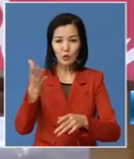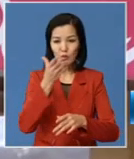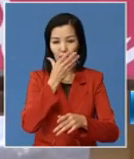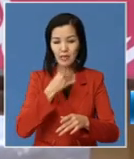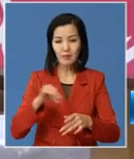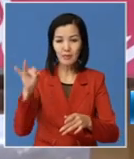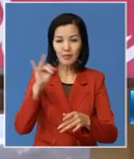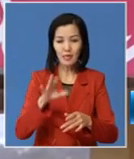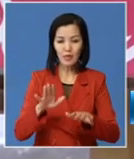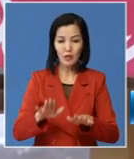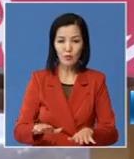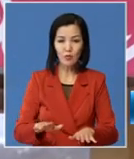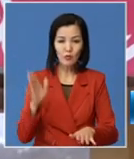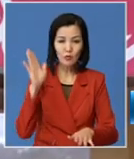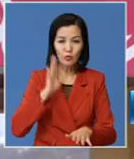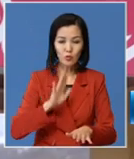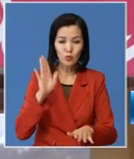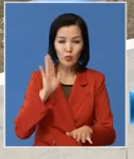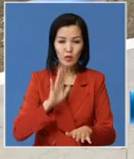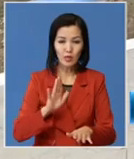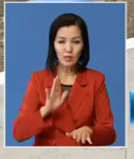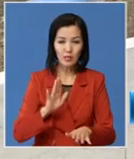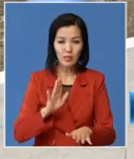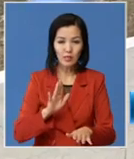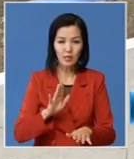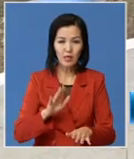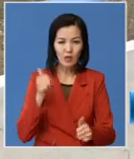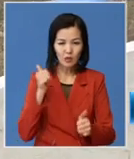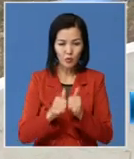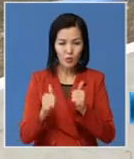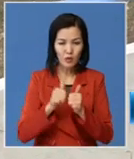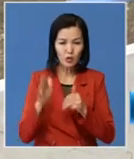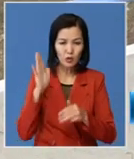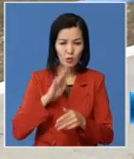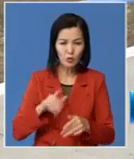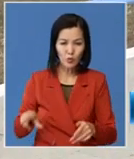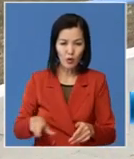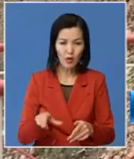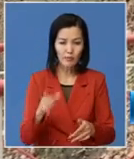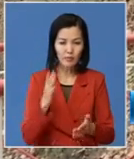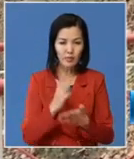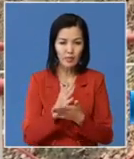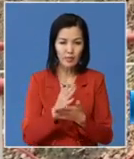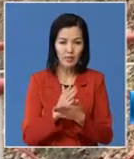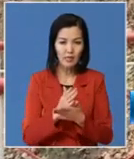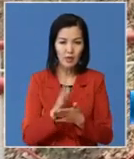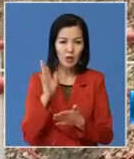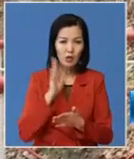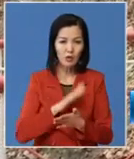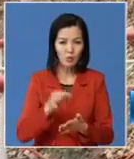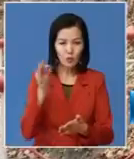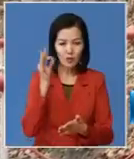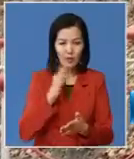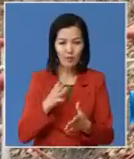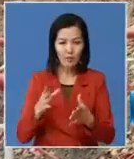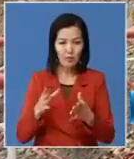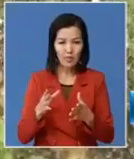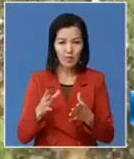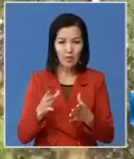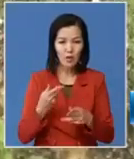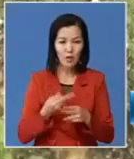мында практика жүзінде өзінің іс-әрекеттерін жүзеге асырған белгілі өз мамандарының бір шеберлері келді. Оларды өзінің белгілі